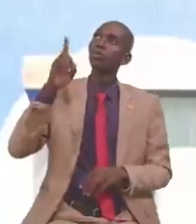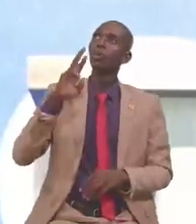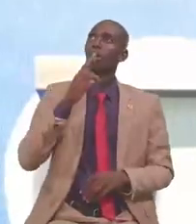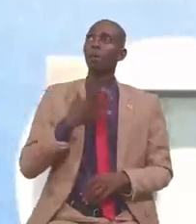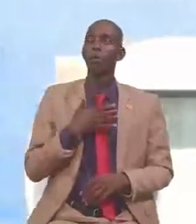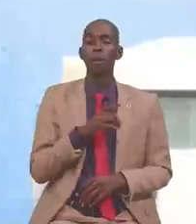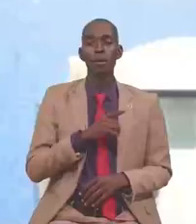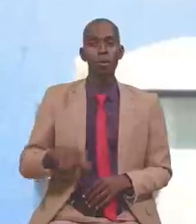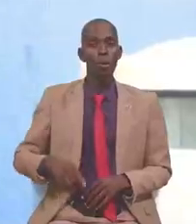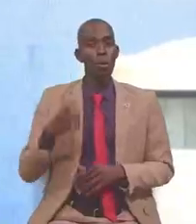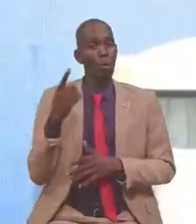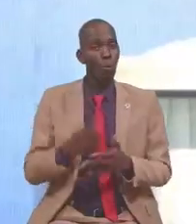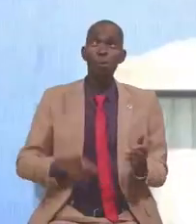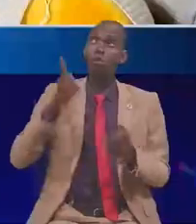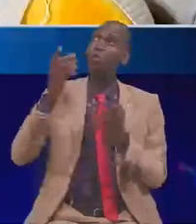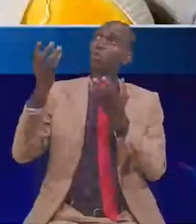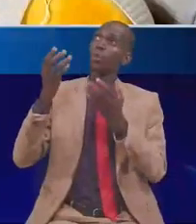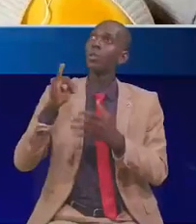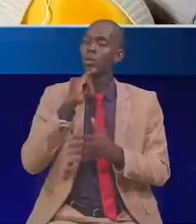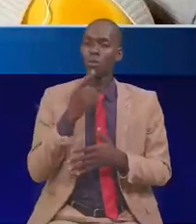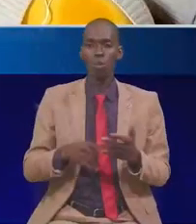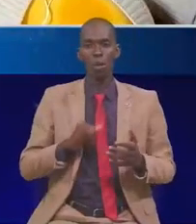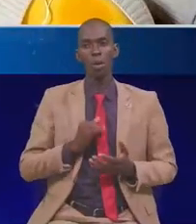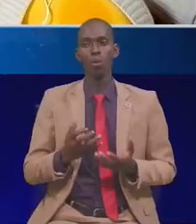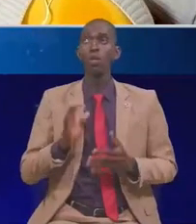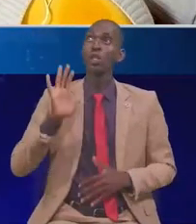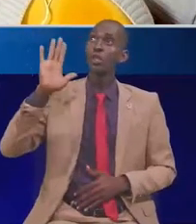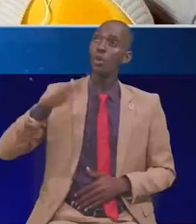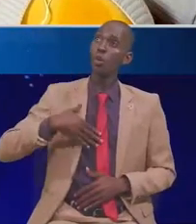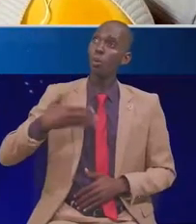désires, c'est ce que je veux, ta volonté, c'est